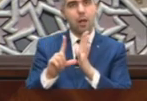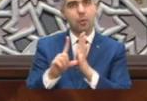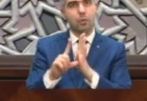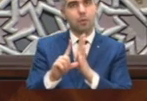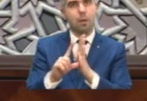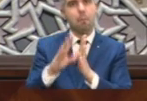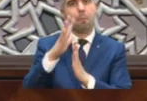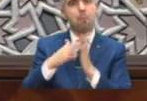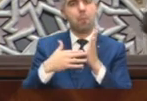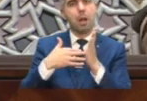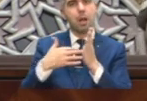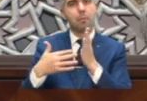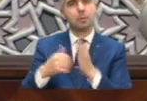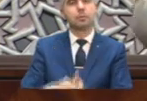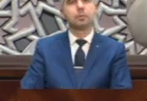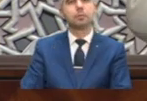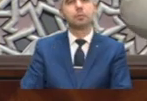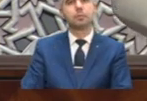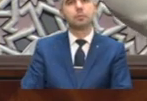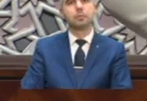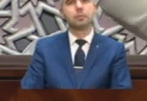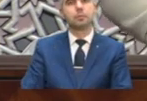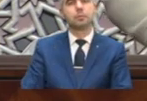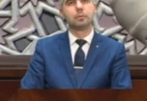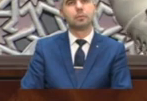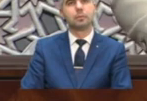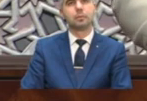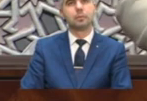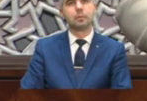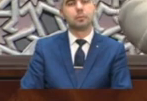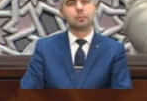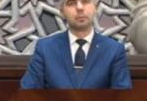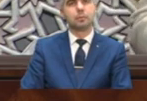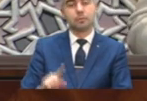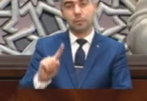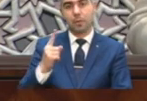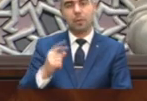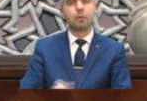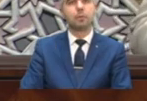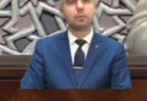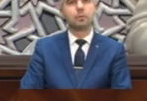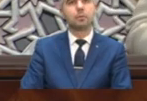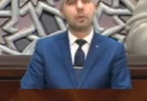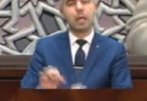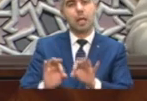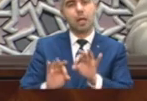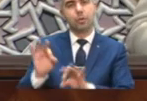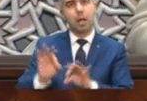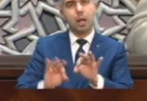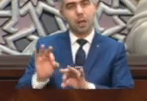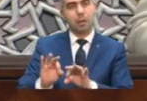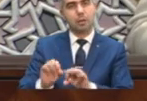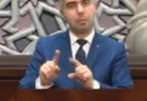برمجة الطلبين. الكلمة للمتحدث الأول عن الإجراءات التي